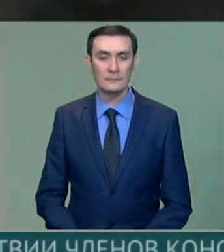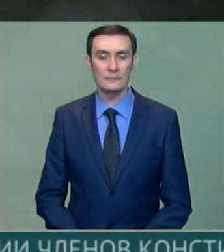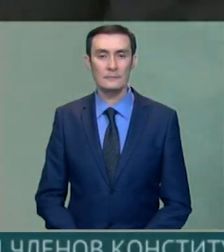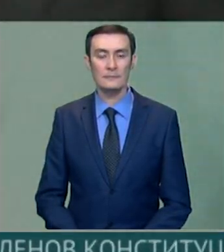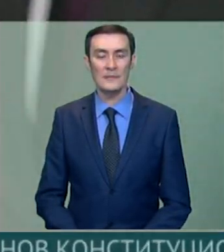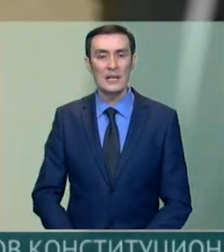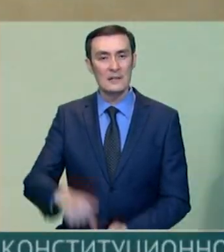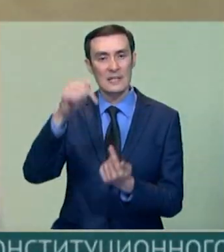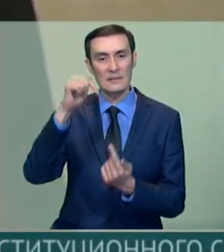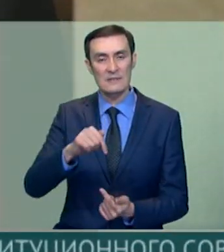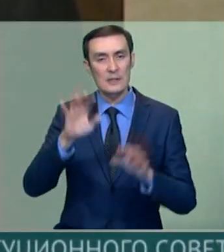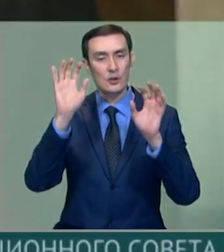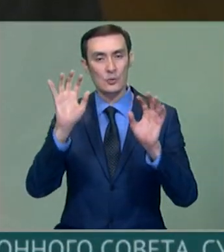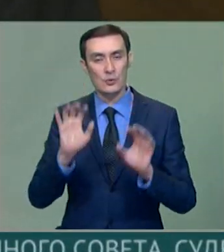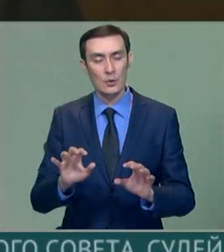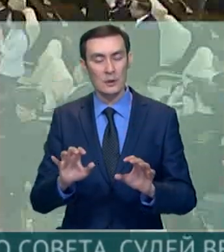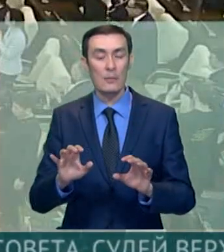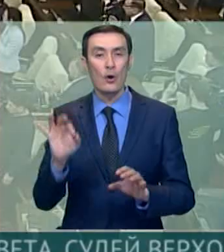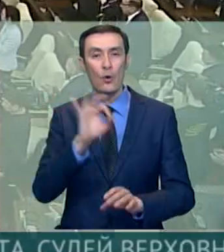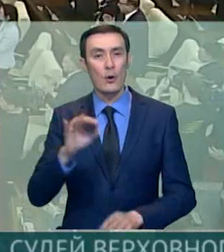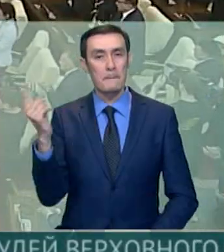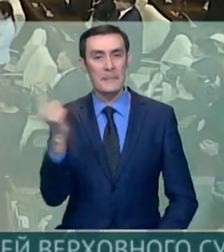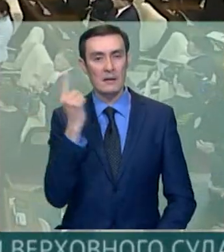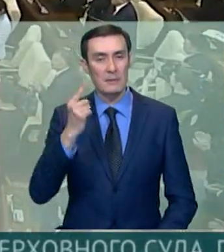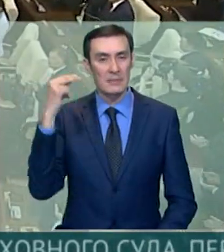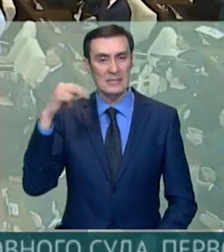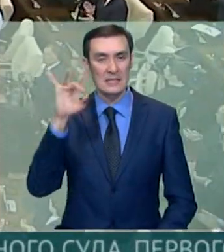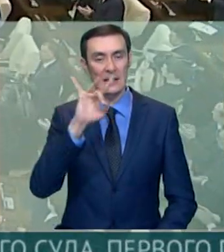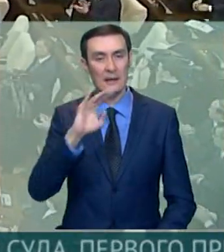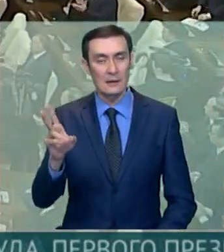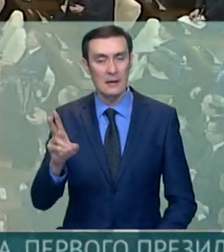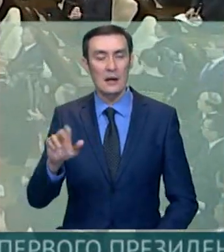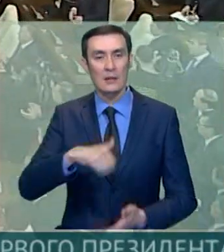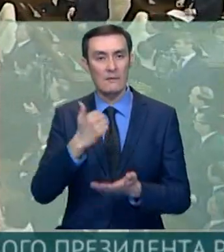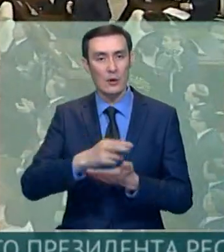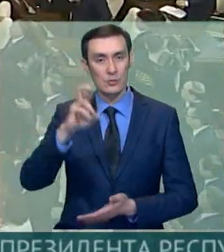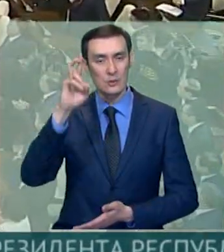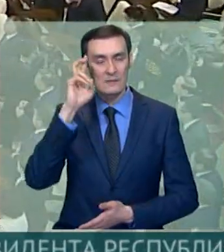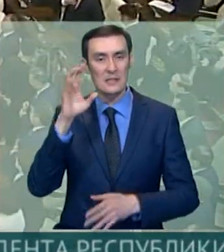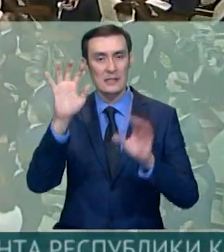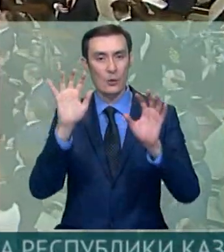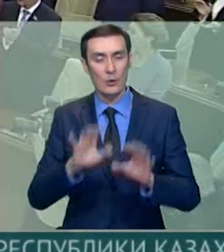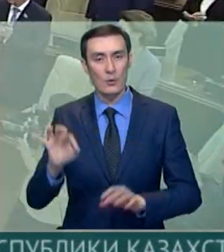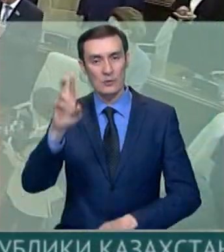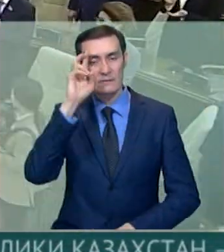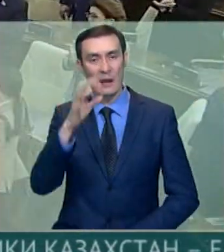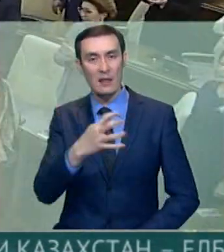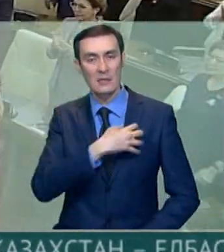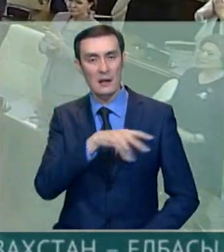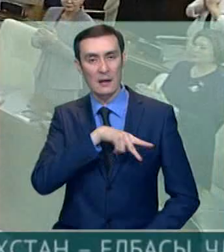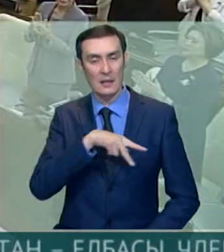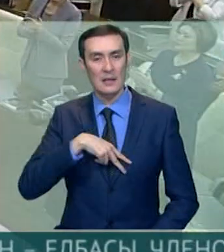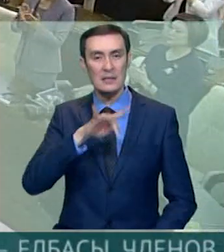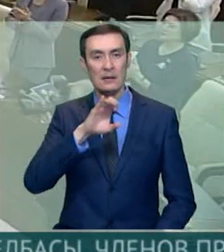В соответствии с конституционным законом о первом президенте РК Елбасы и законом о государственных наградах